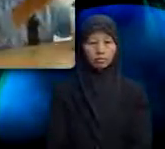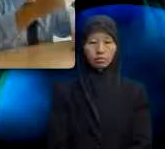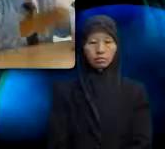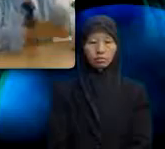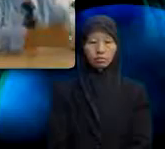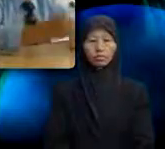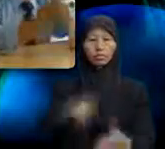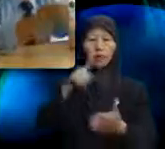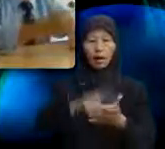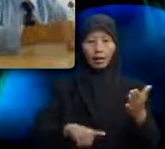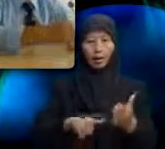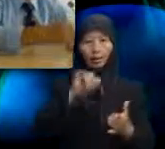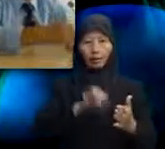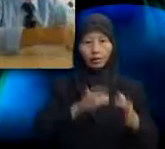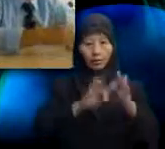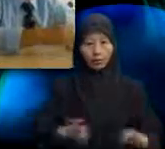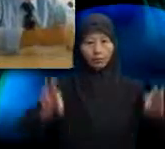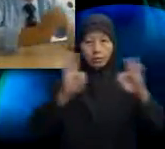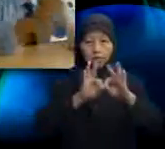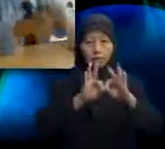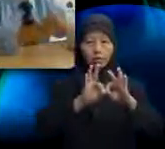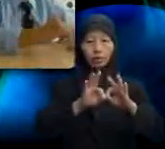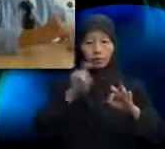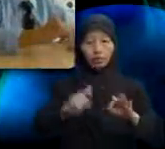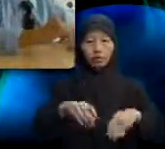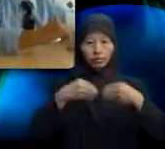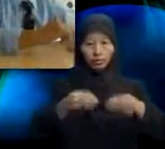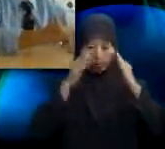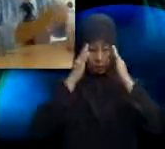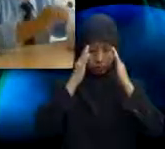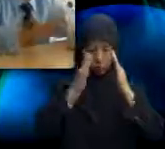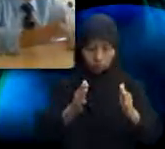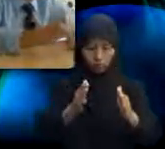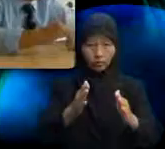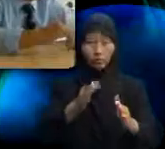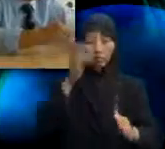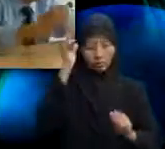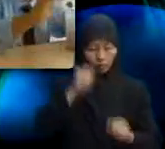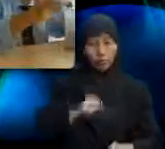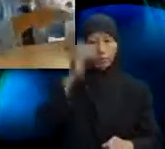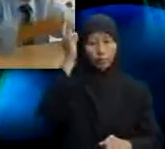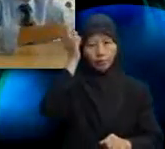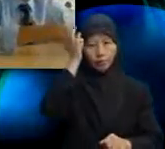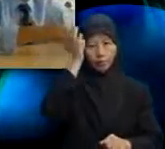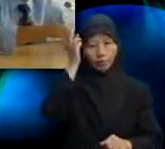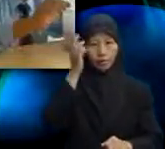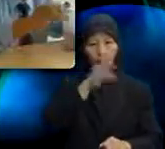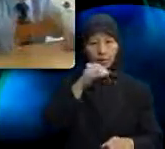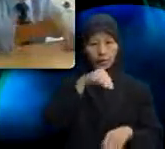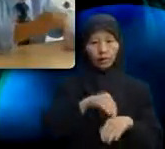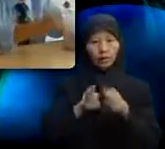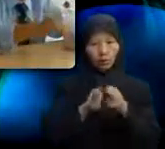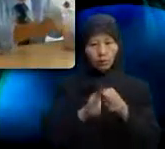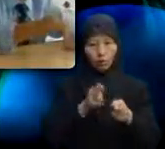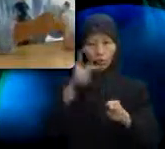Di samping itu, apa yang sangat penting ialah kita dapat memberi tumpuan segala daya fikir dan tenaga kita